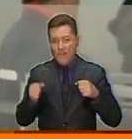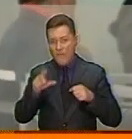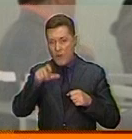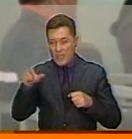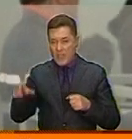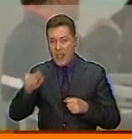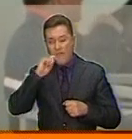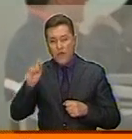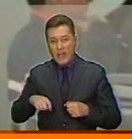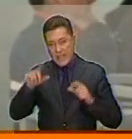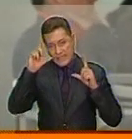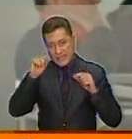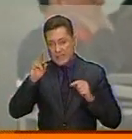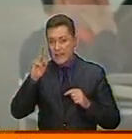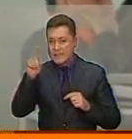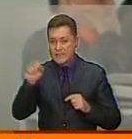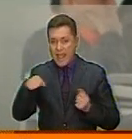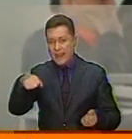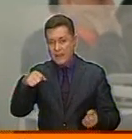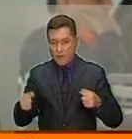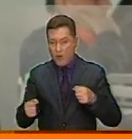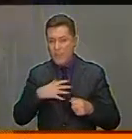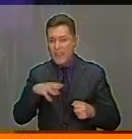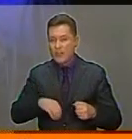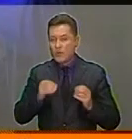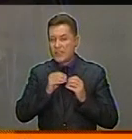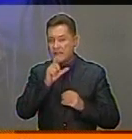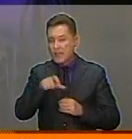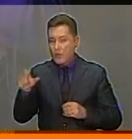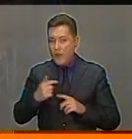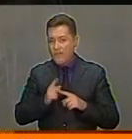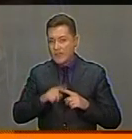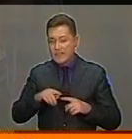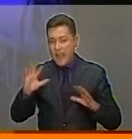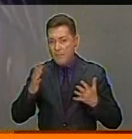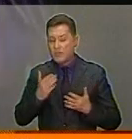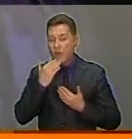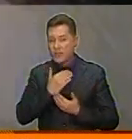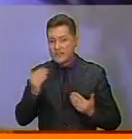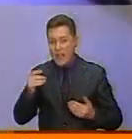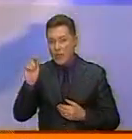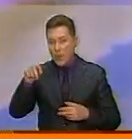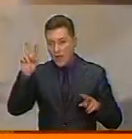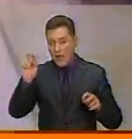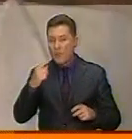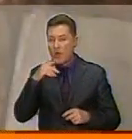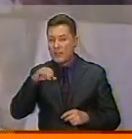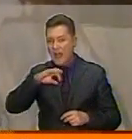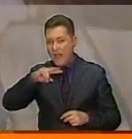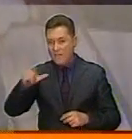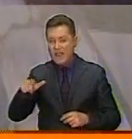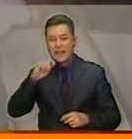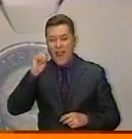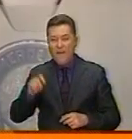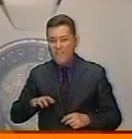Україні засинають за кермом гинуть десятки людей ось цей епізод став останньою краплею травень страшна ДТП на